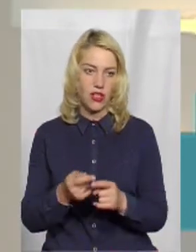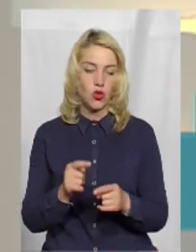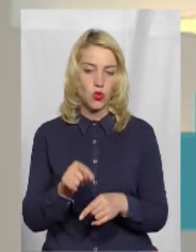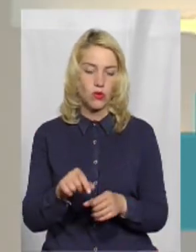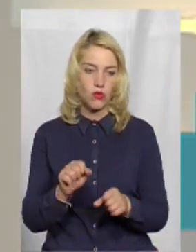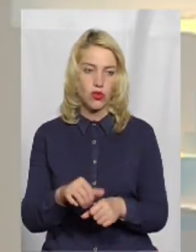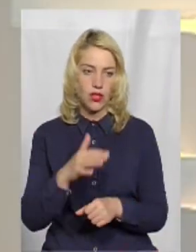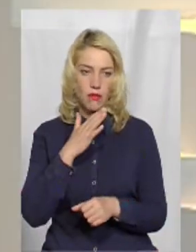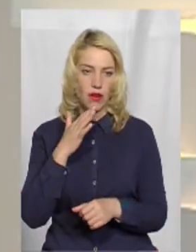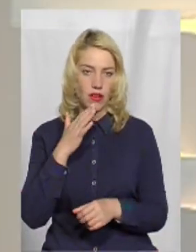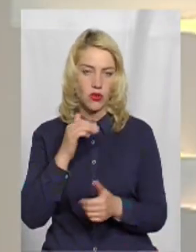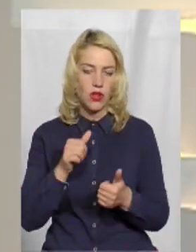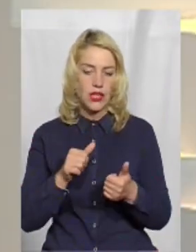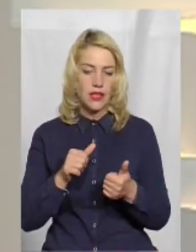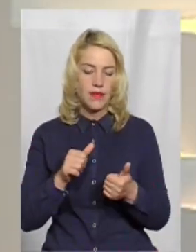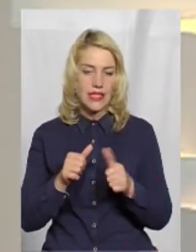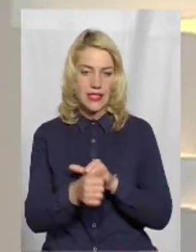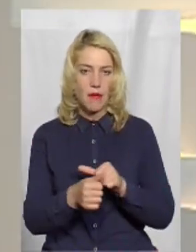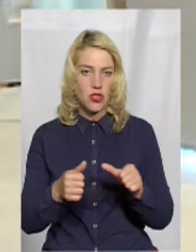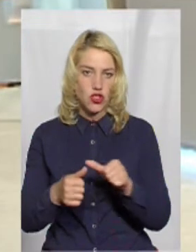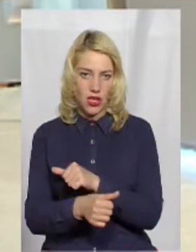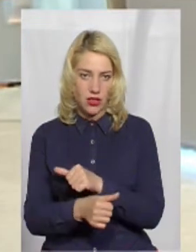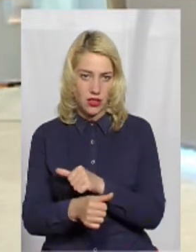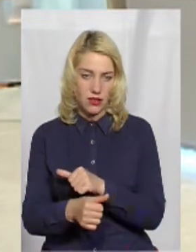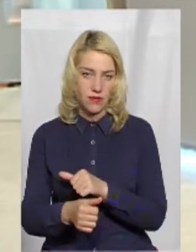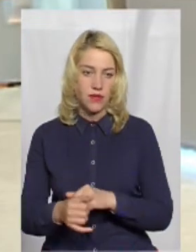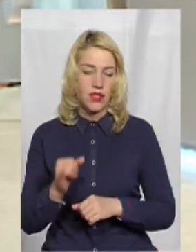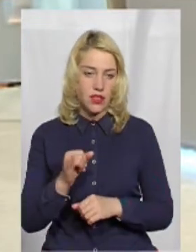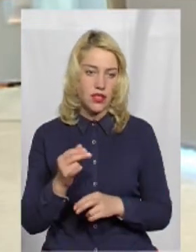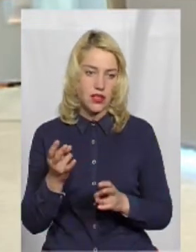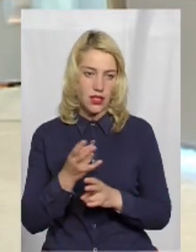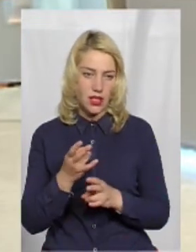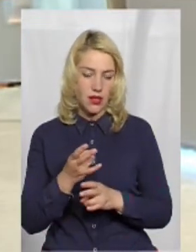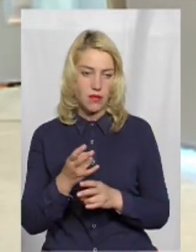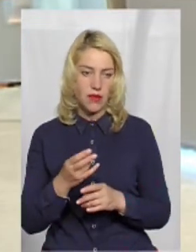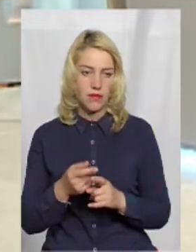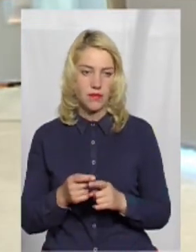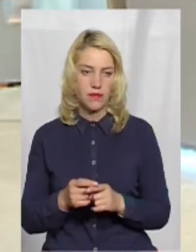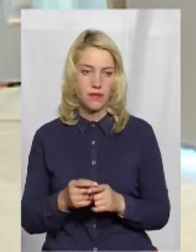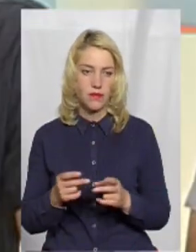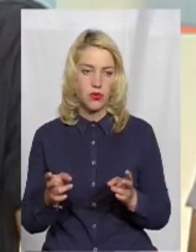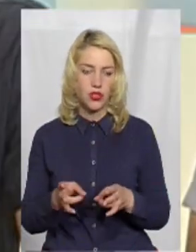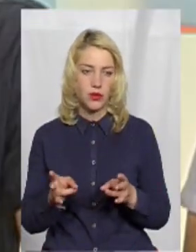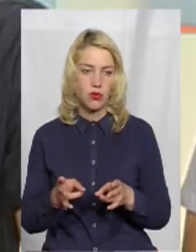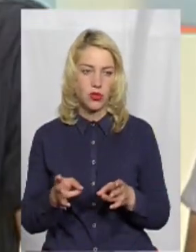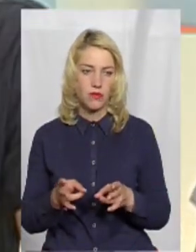можна досить багато заміщати. Проте, як вже теж казав Іван, потрібно, Степан, перепрошую,